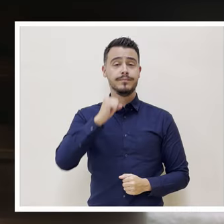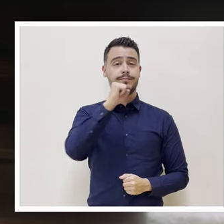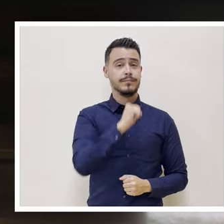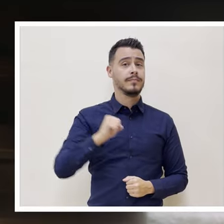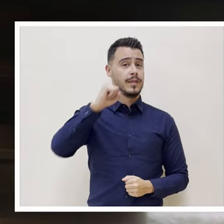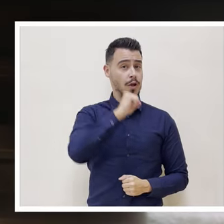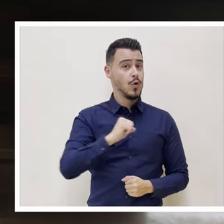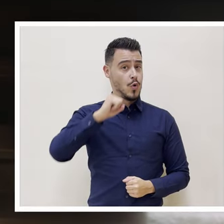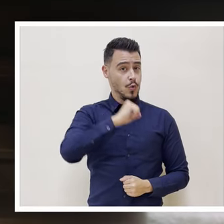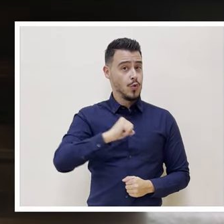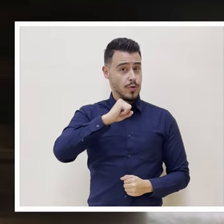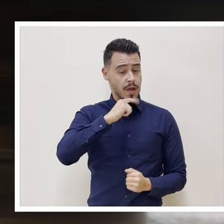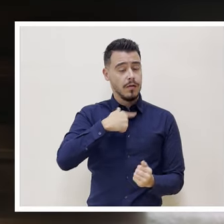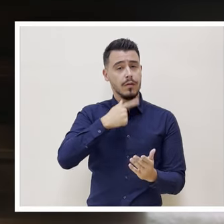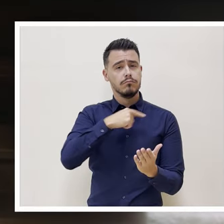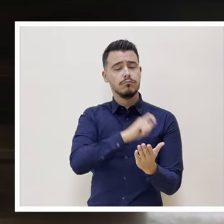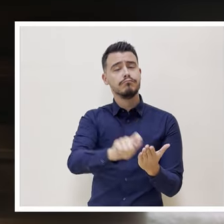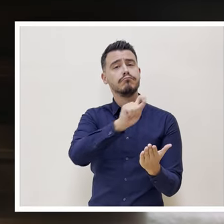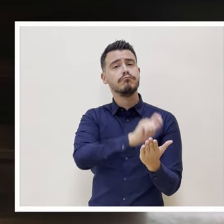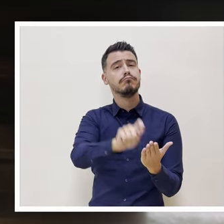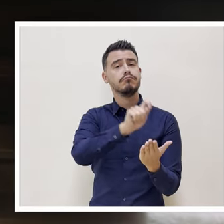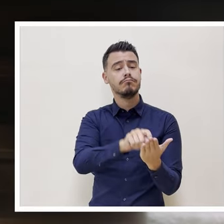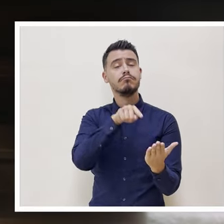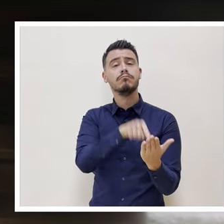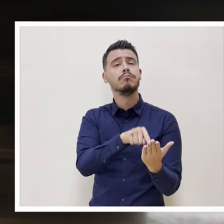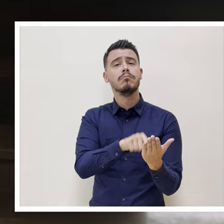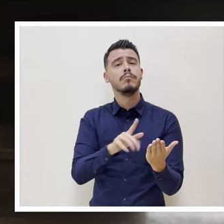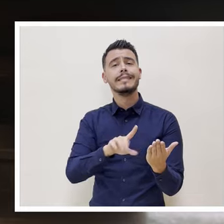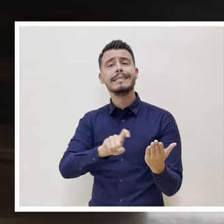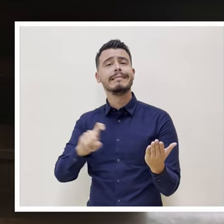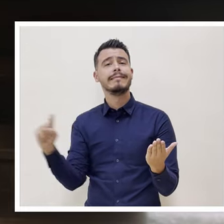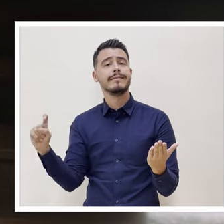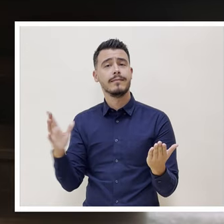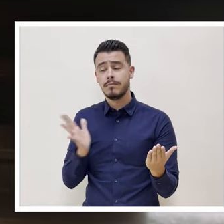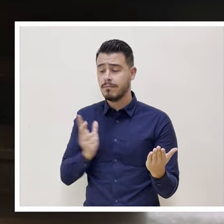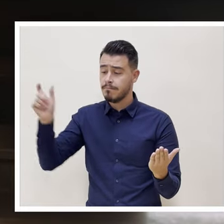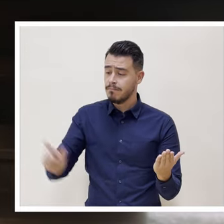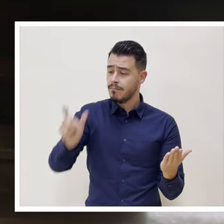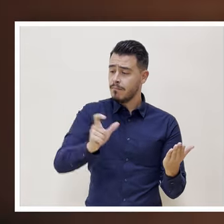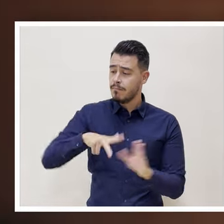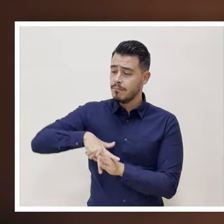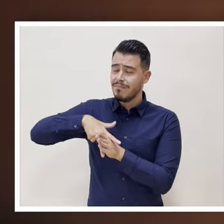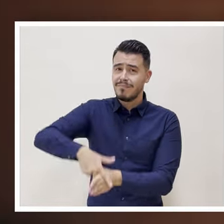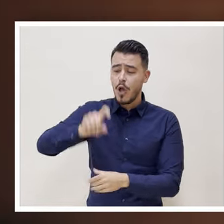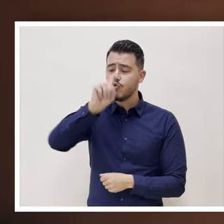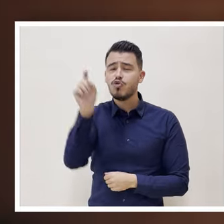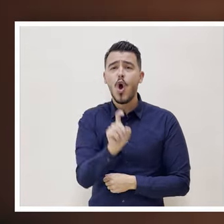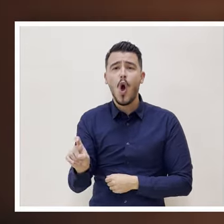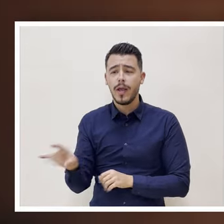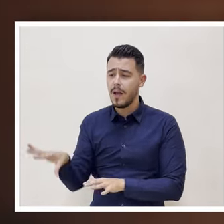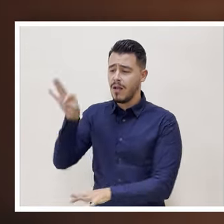Τραγούδια που η λαϊκή μούσα δημιούργησε περιγράφοντας μεμονωμένα περιστατικά της ζωής των σκλαβωμένων, στην